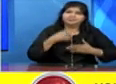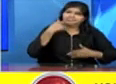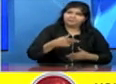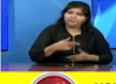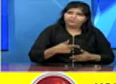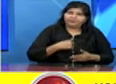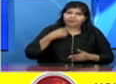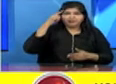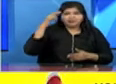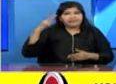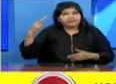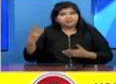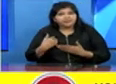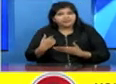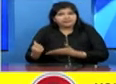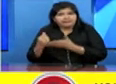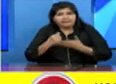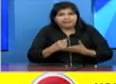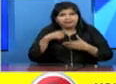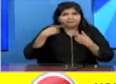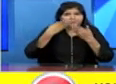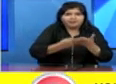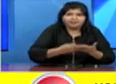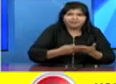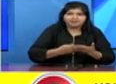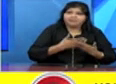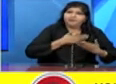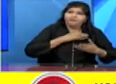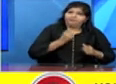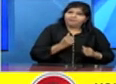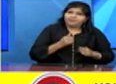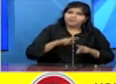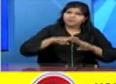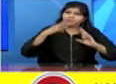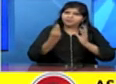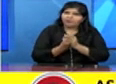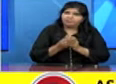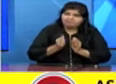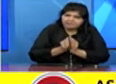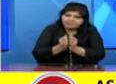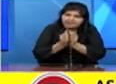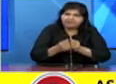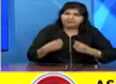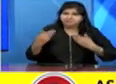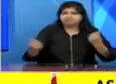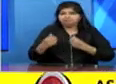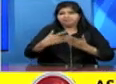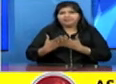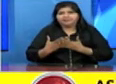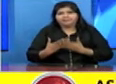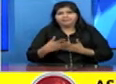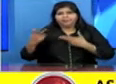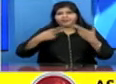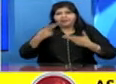चलिए आपका अनुभव इसमें काम आया, पूरे परिवार को विश्वास भी दिलाया, हिम्मत भी दिलाई। जी। हमने हाँ पूरे परिवार को गए,